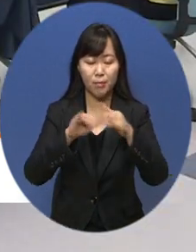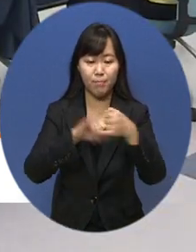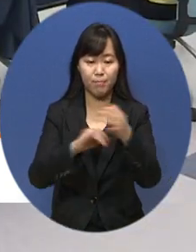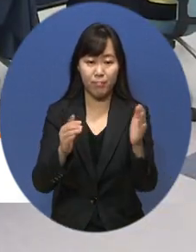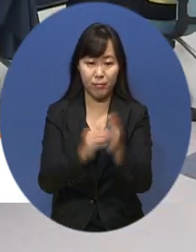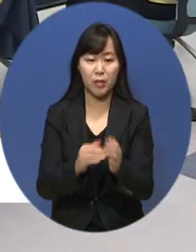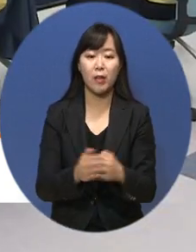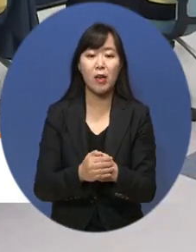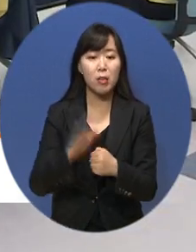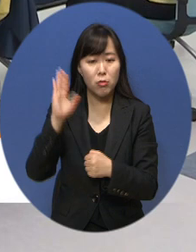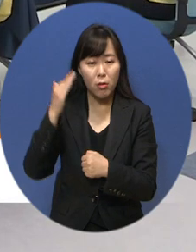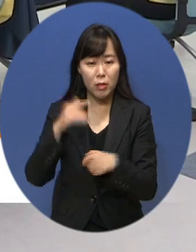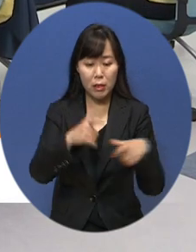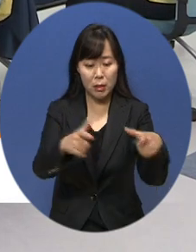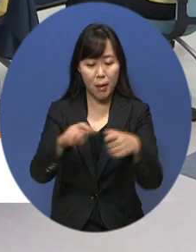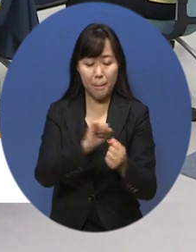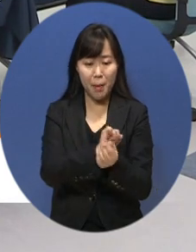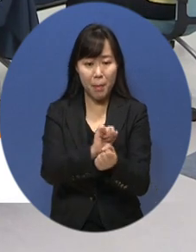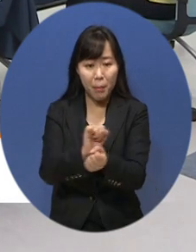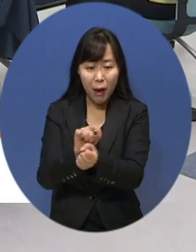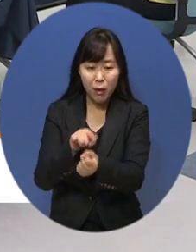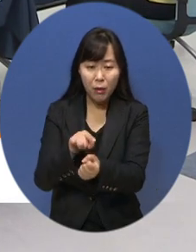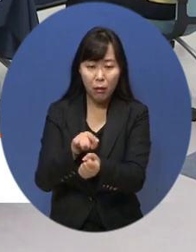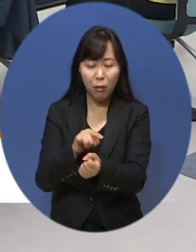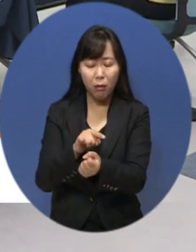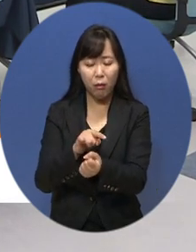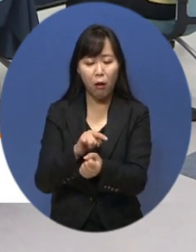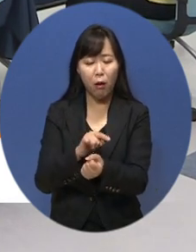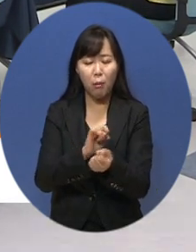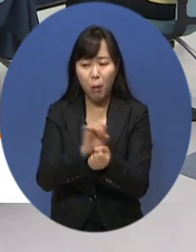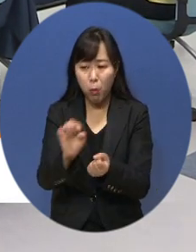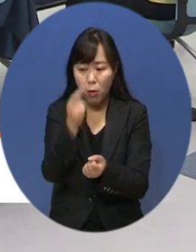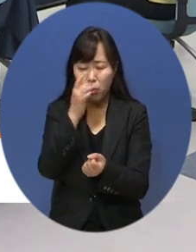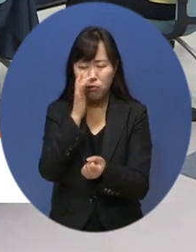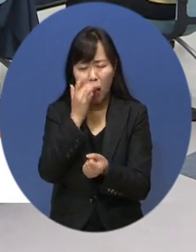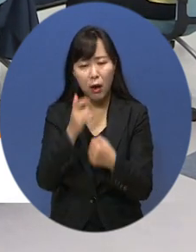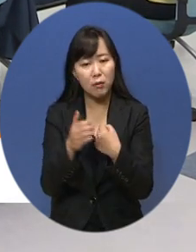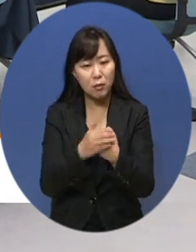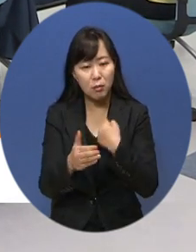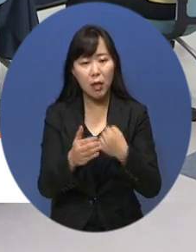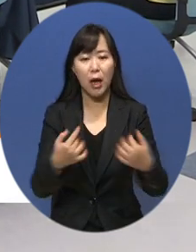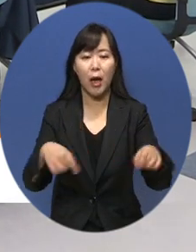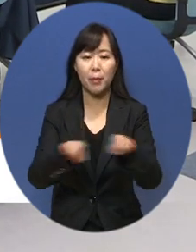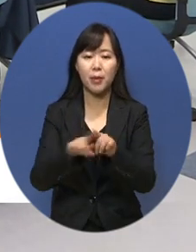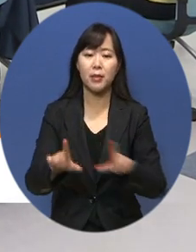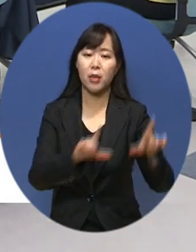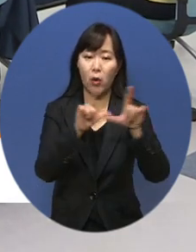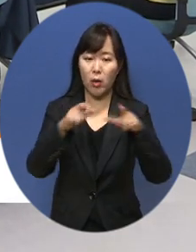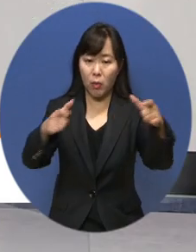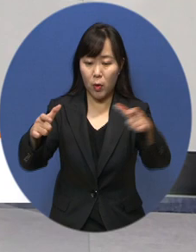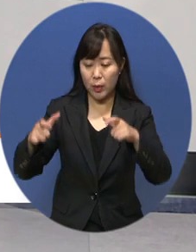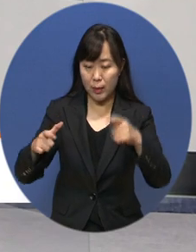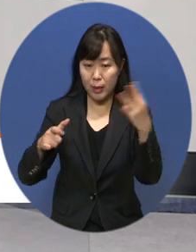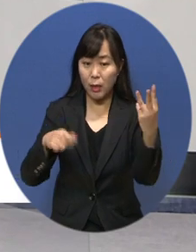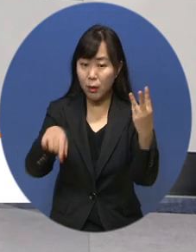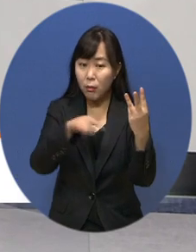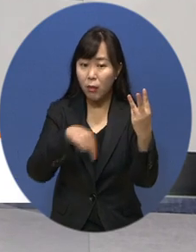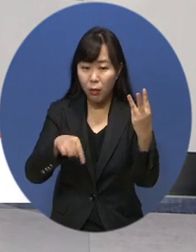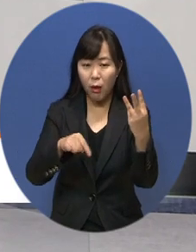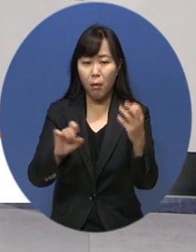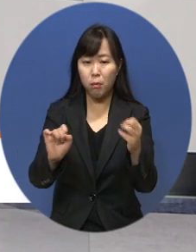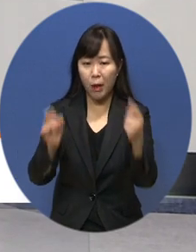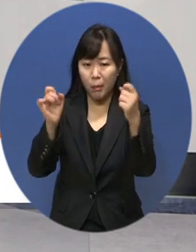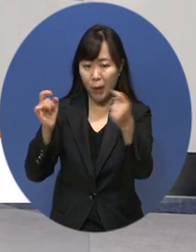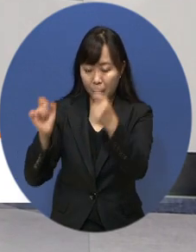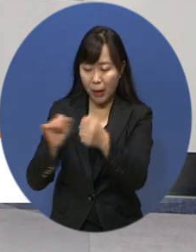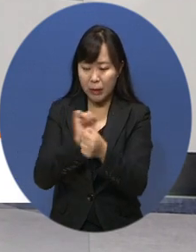특히 최근 발생된 지역 감염이 경로가 불명확하다는 점에서 공동생활권인 3개시는